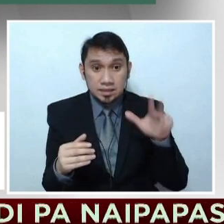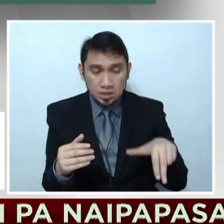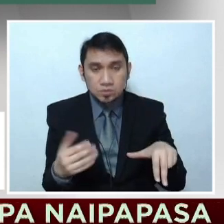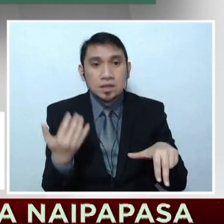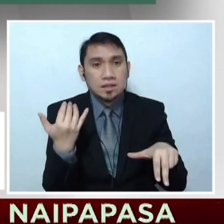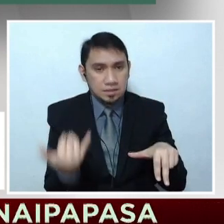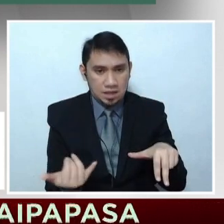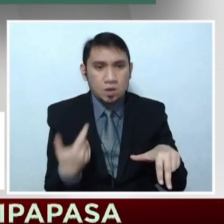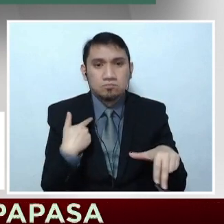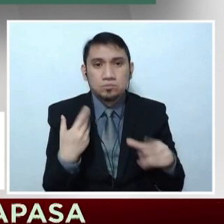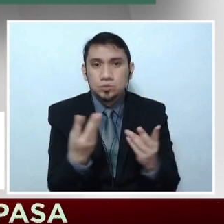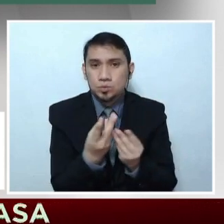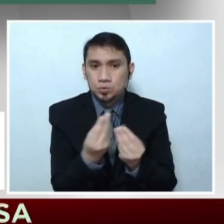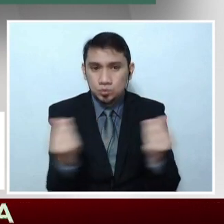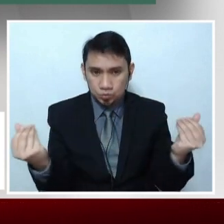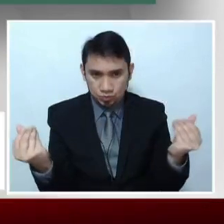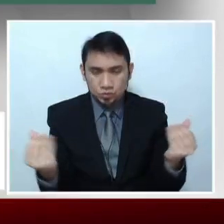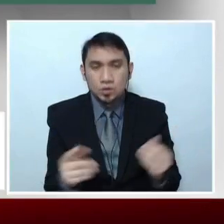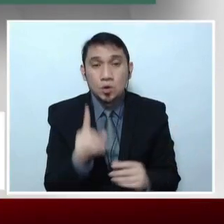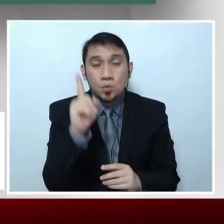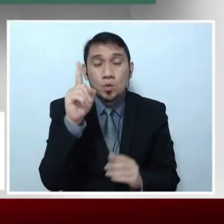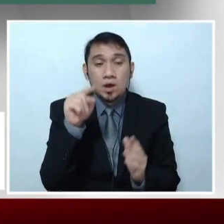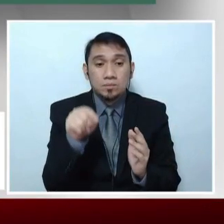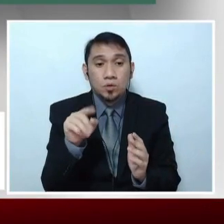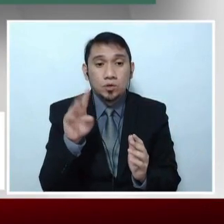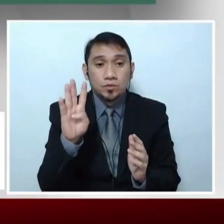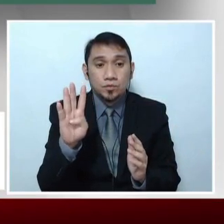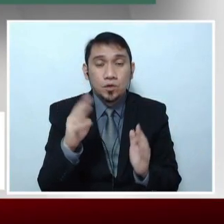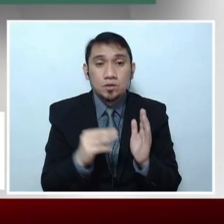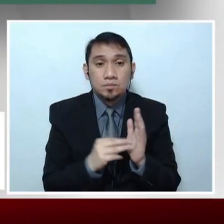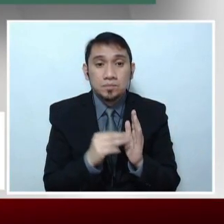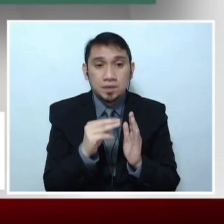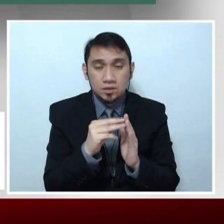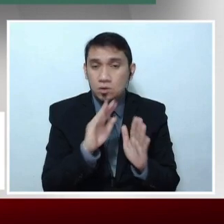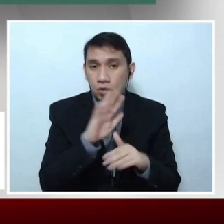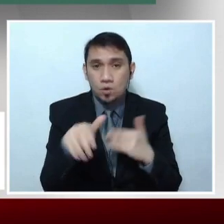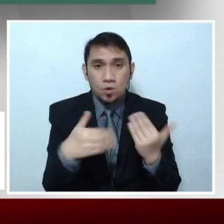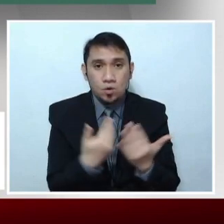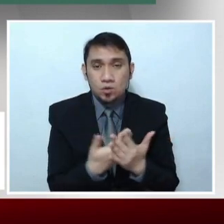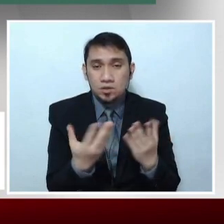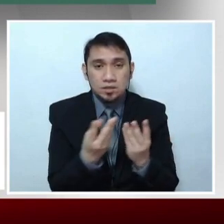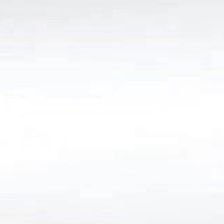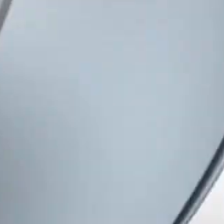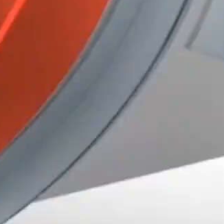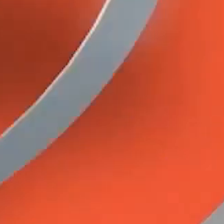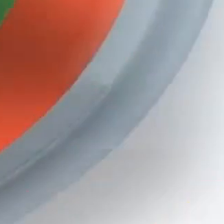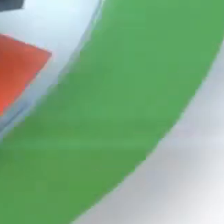nakarecover para sa higit na 1,452,000 total recoveries.